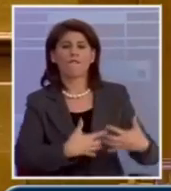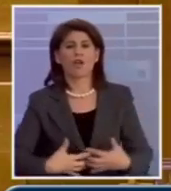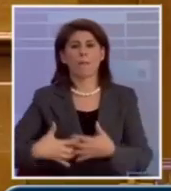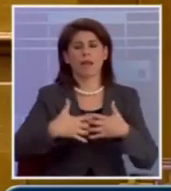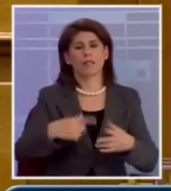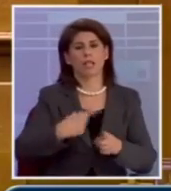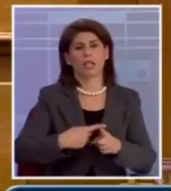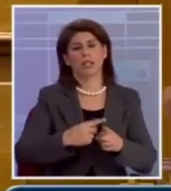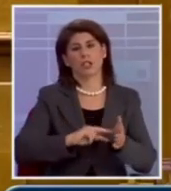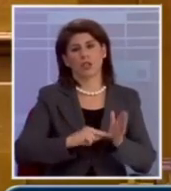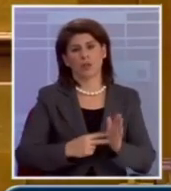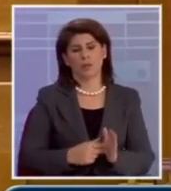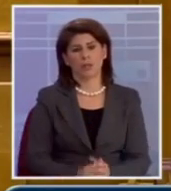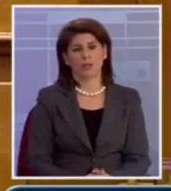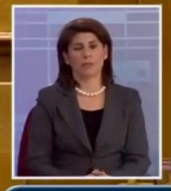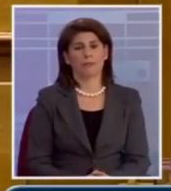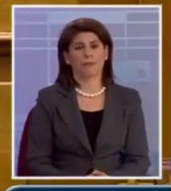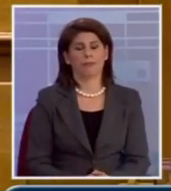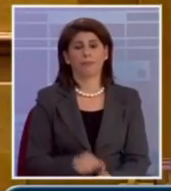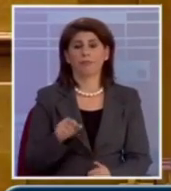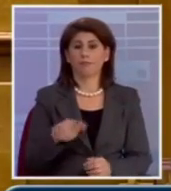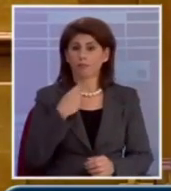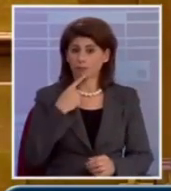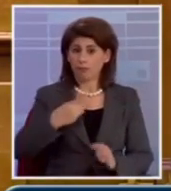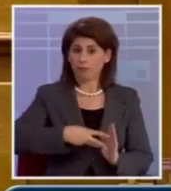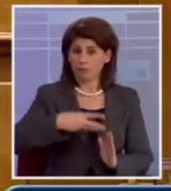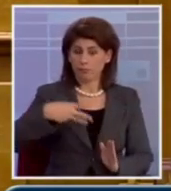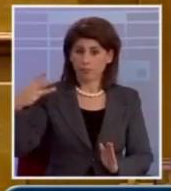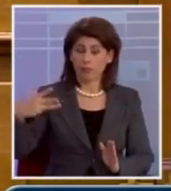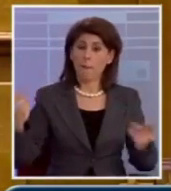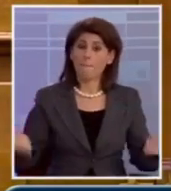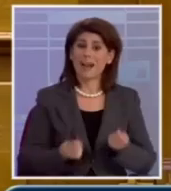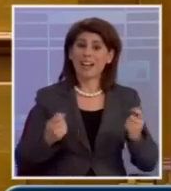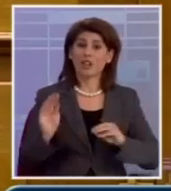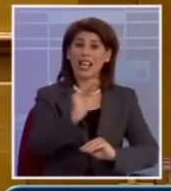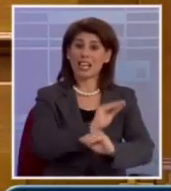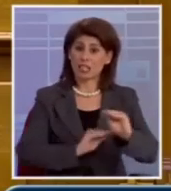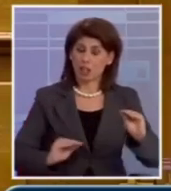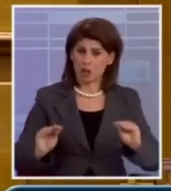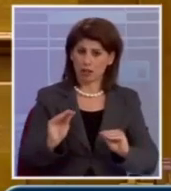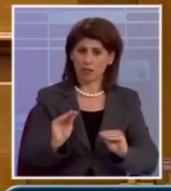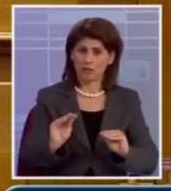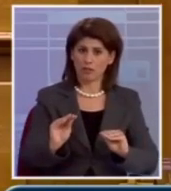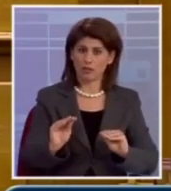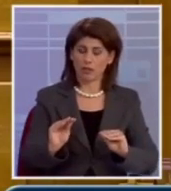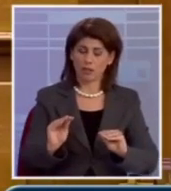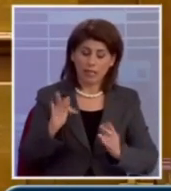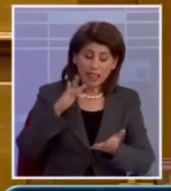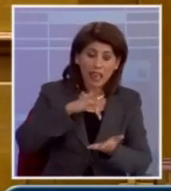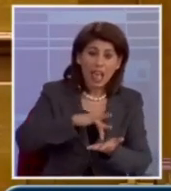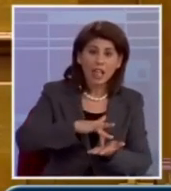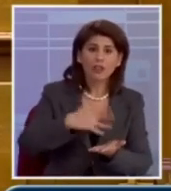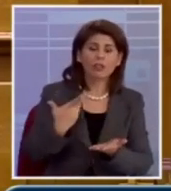ελληνικής οικονομίας. Η διατύπωση του ΣΥΡΙΖΑ για παραγωγική ανασυγκρότηση επικεντρώνεται